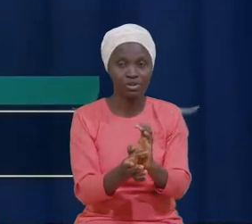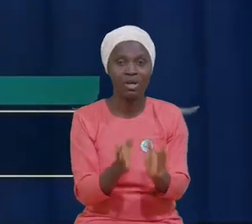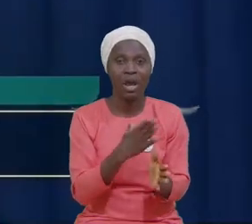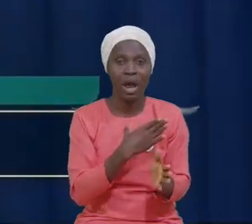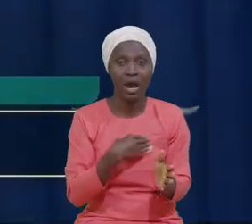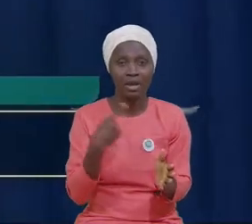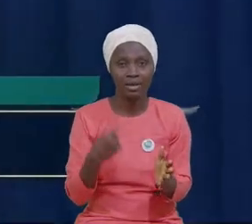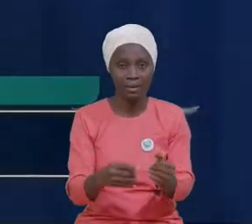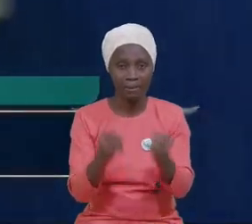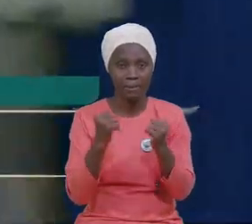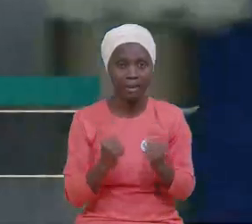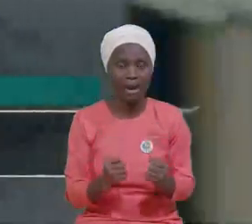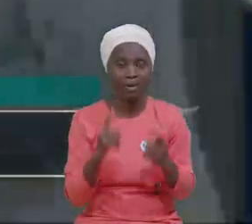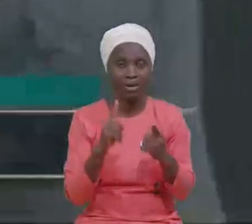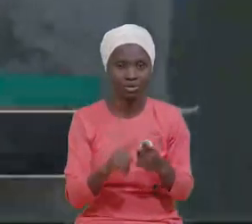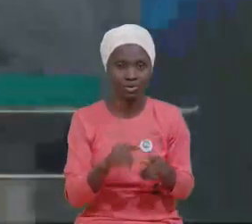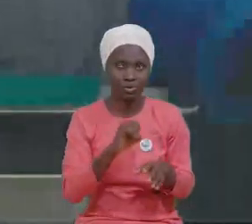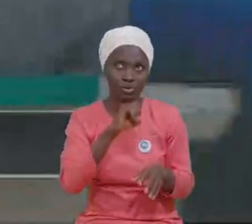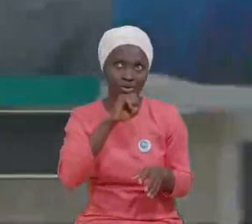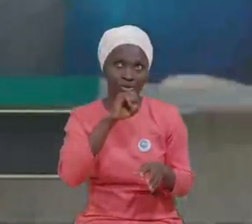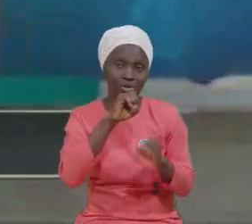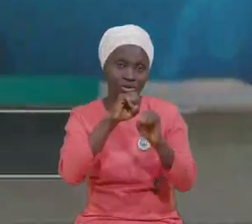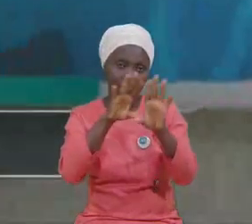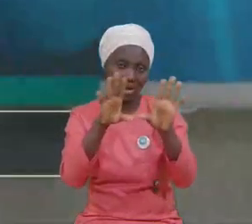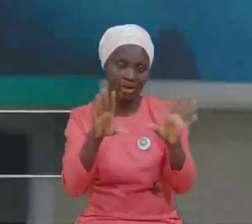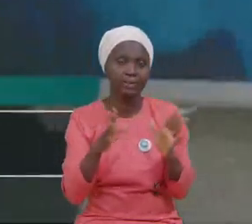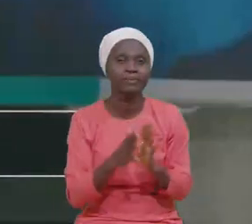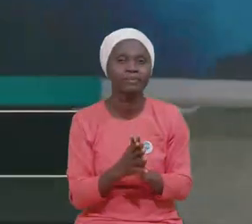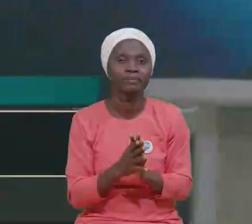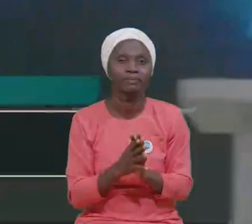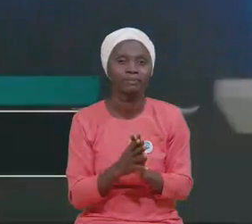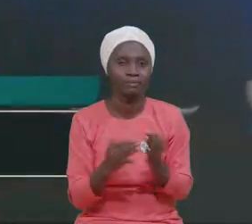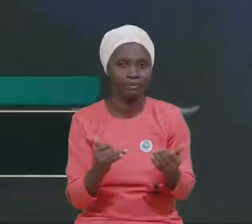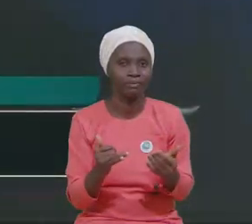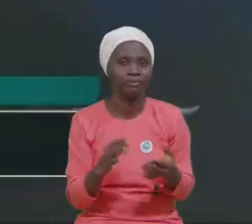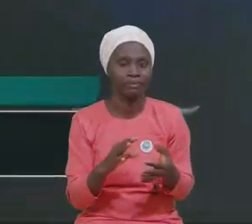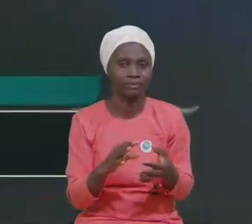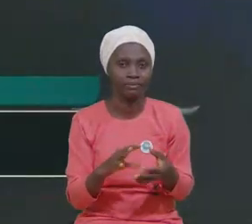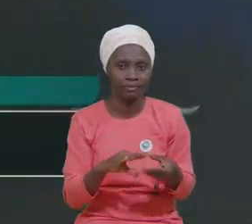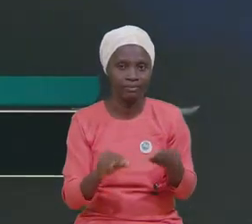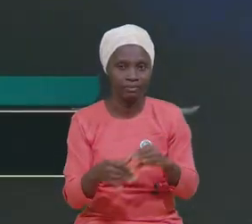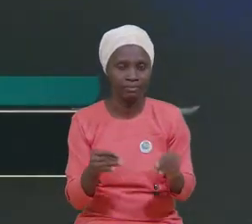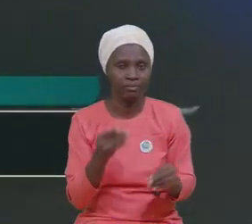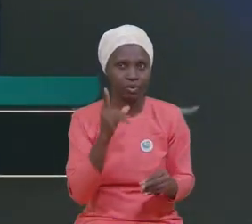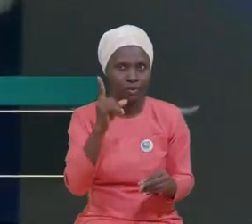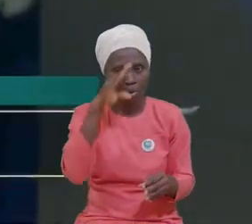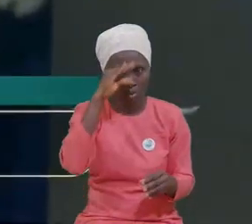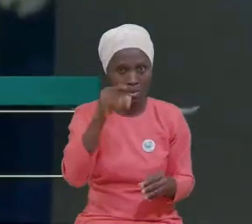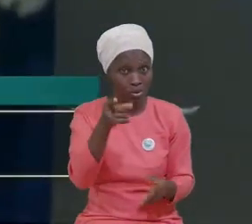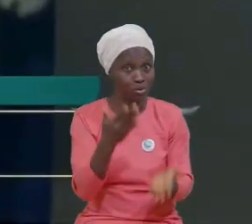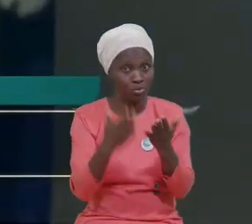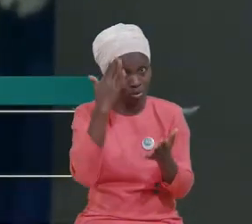et la puissance pour briller. Il y a un homme, peut-être vous le